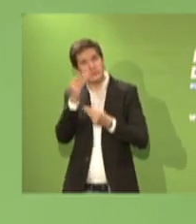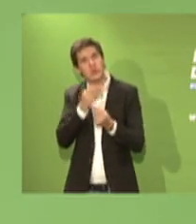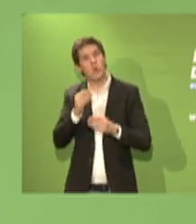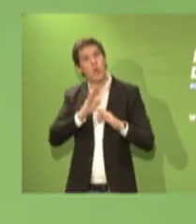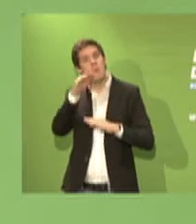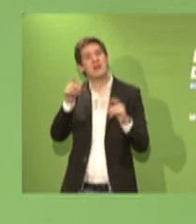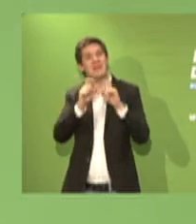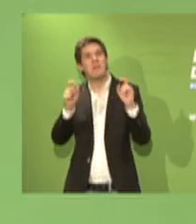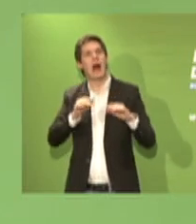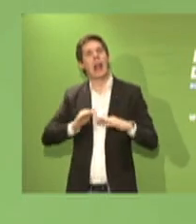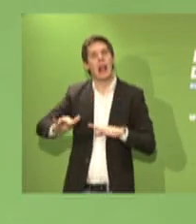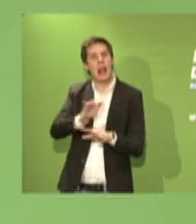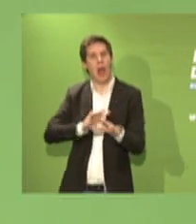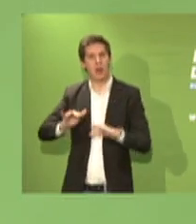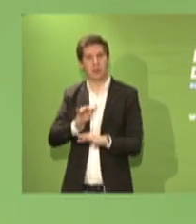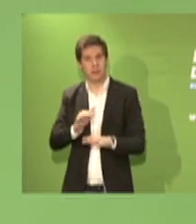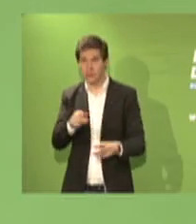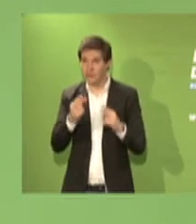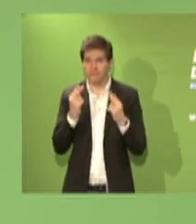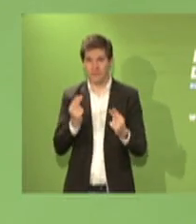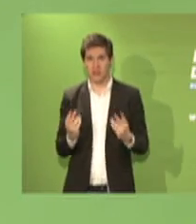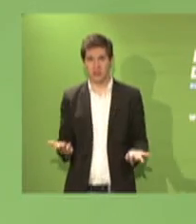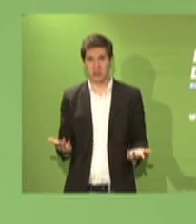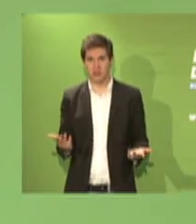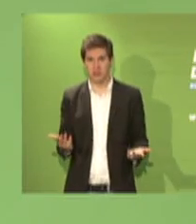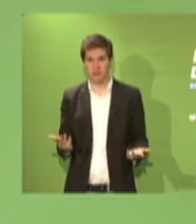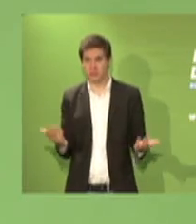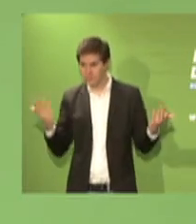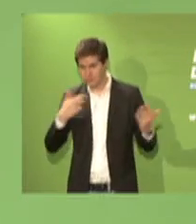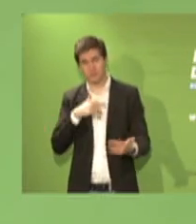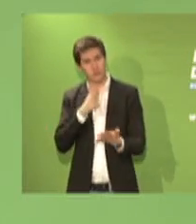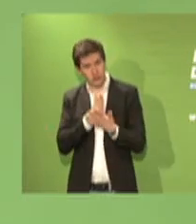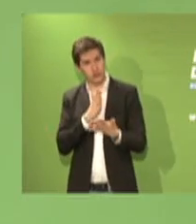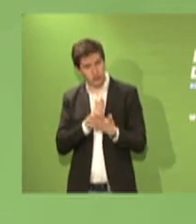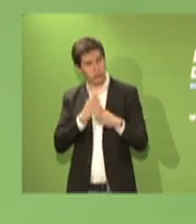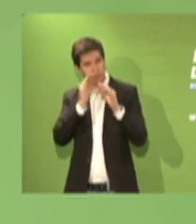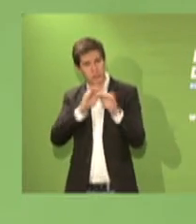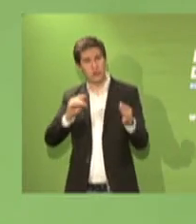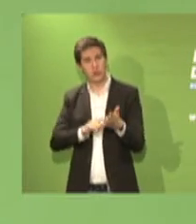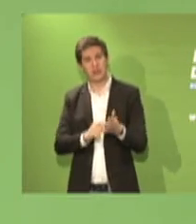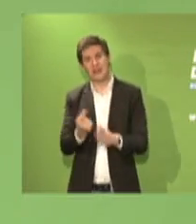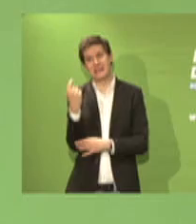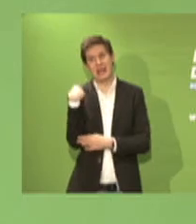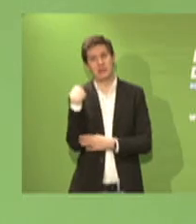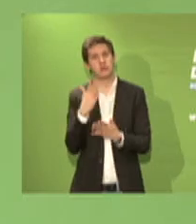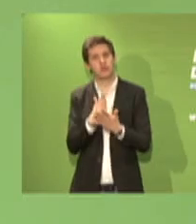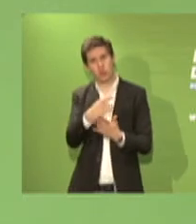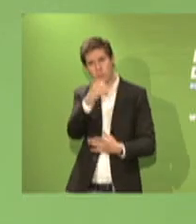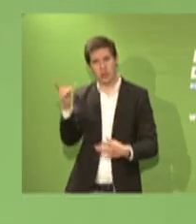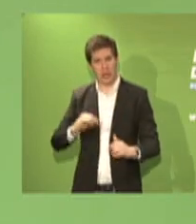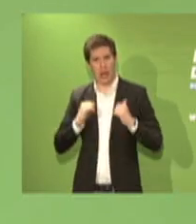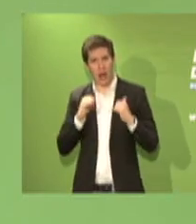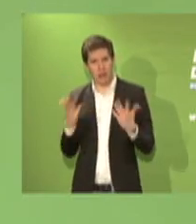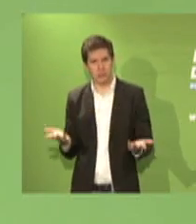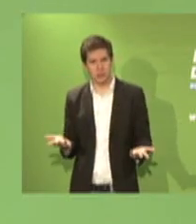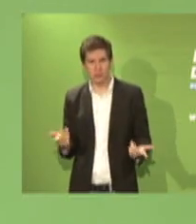die Funktion von ländlichen Räumen auseinandersetzen. Und ich sage auch deswegen, weil wir gestern ja auch miterlebt haben, wie